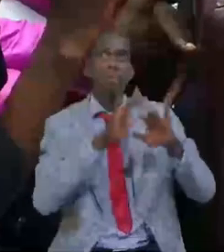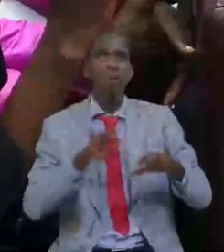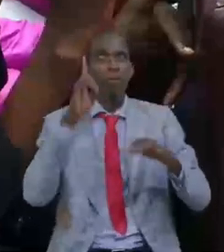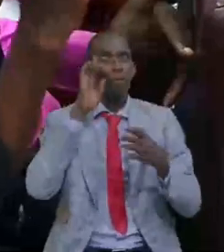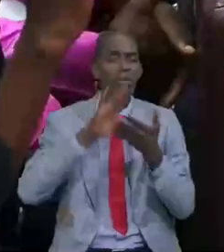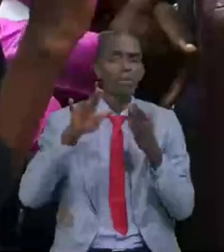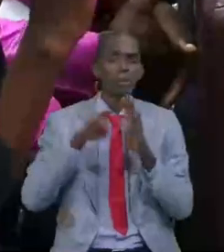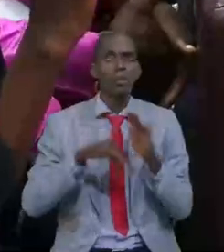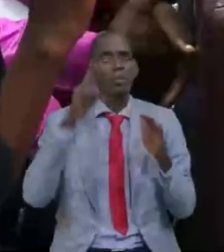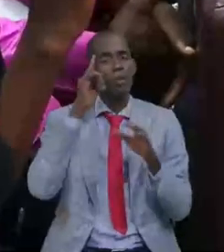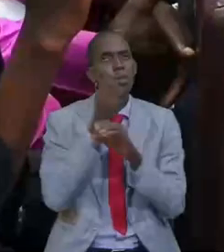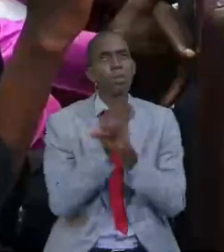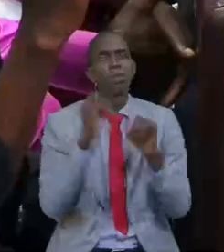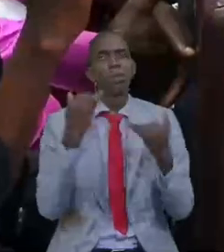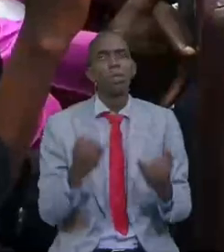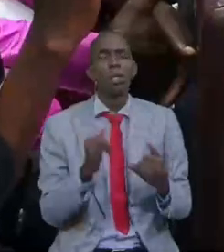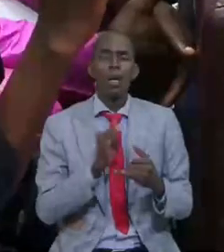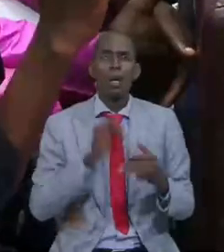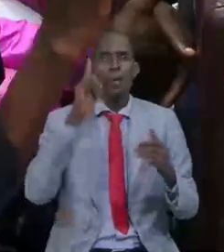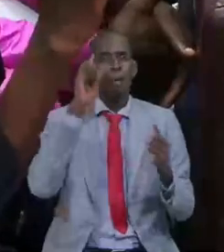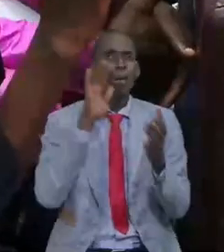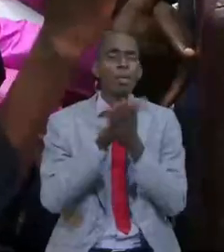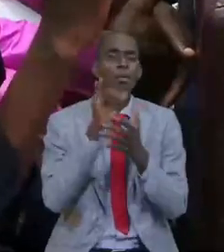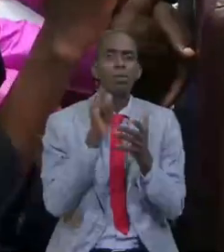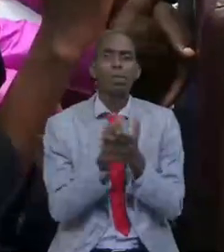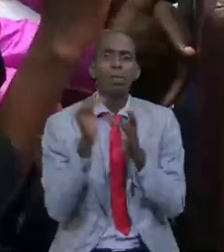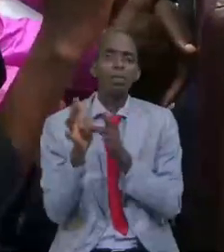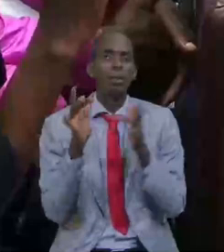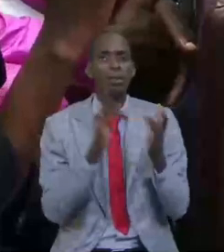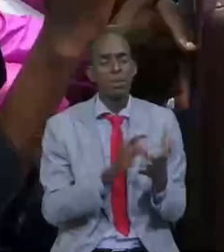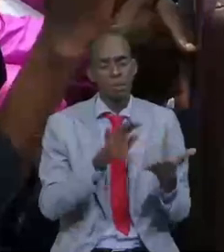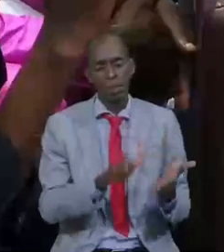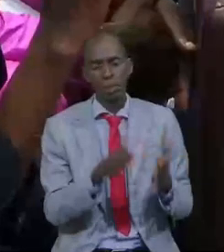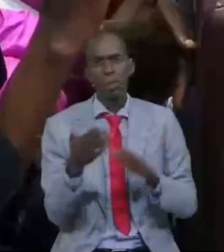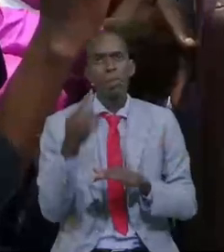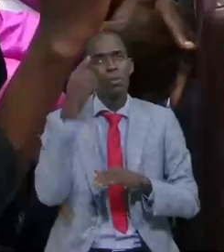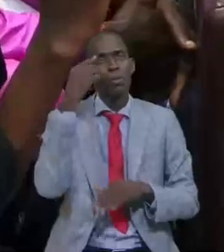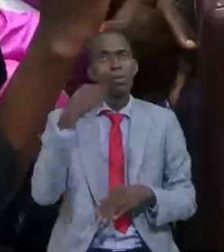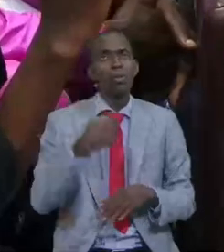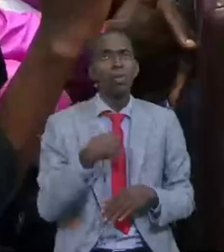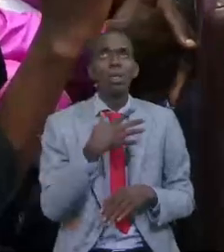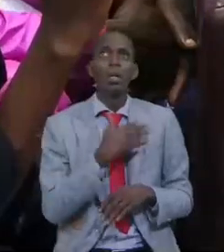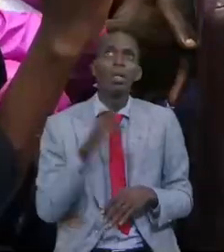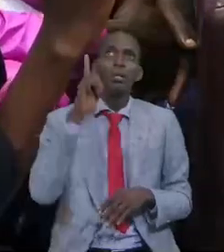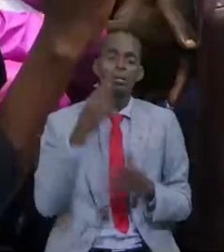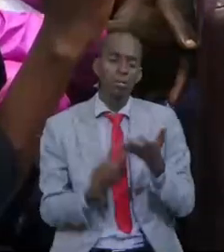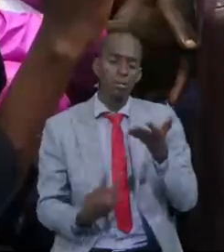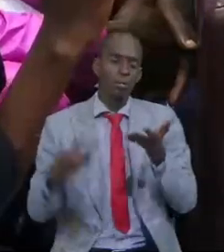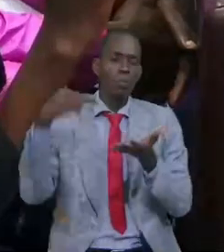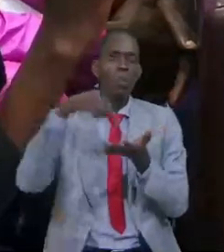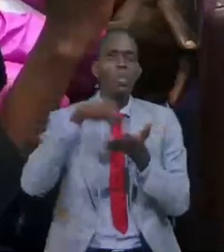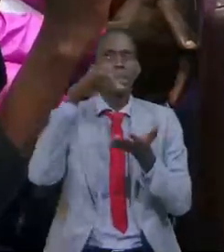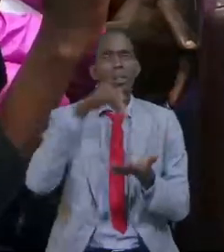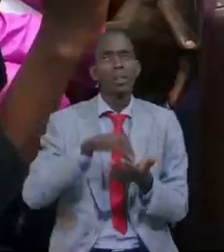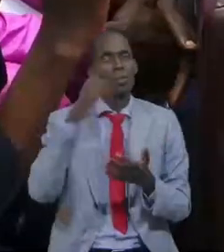maintenant. Je crois que Jésus est mort pour moi et qu'il est ressuscité encore pour mon